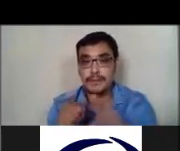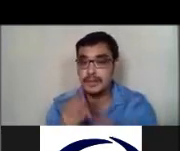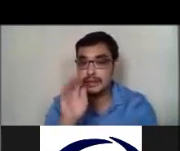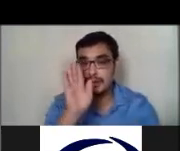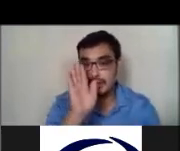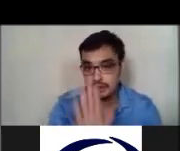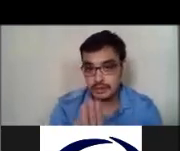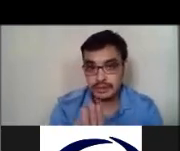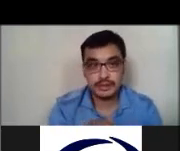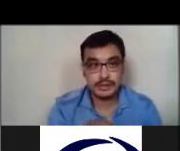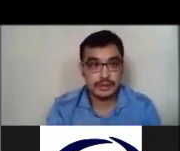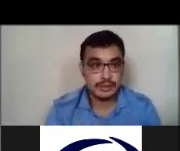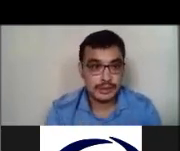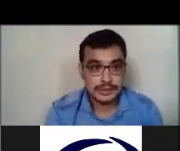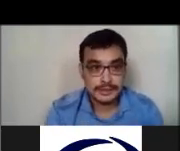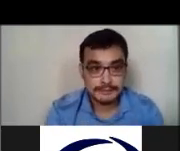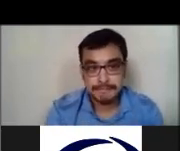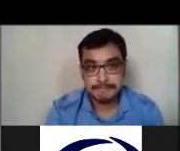नेक्स्ट स्लाइड।